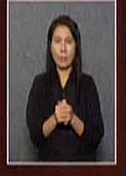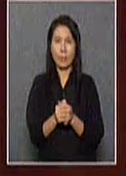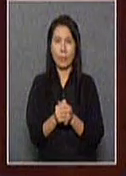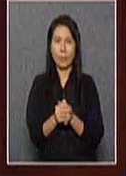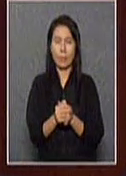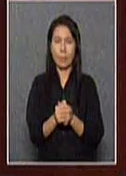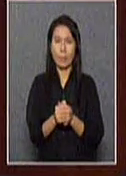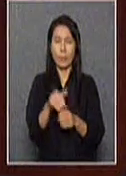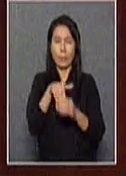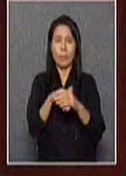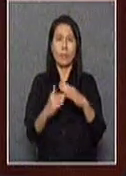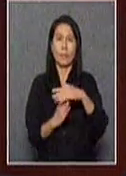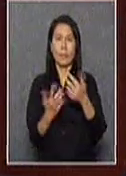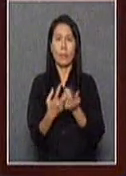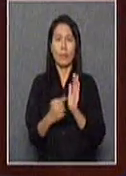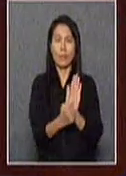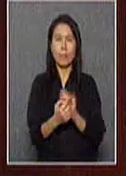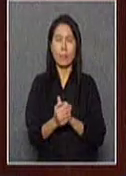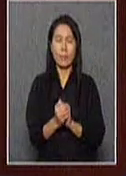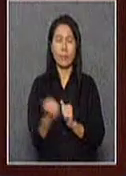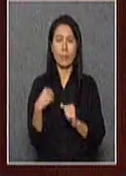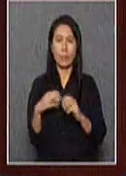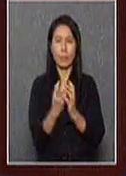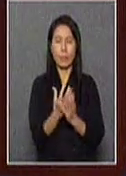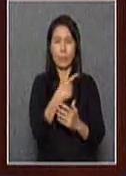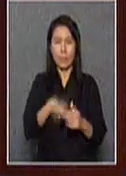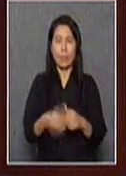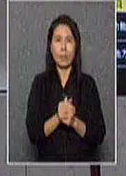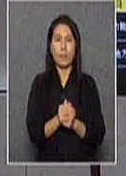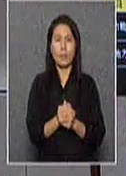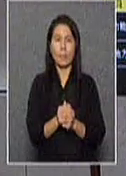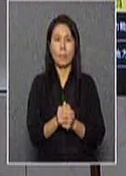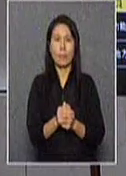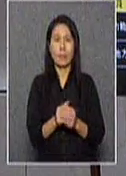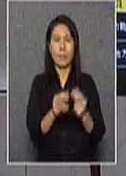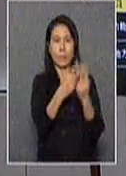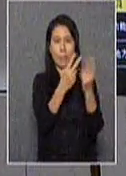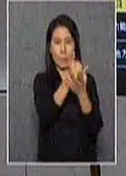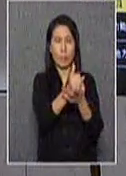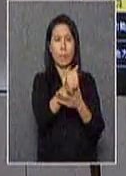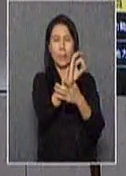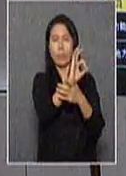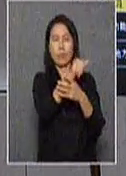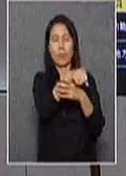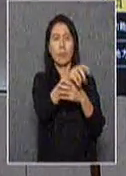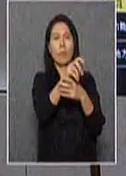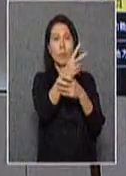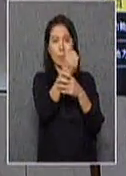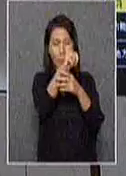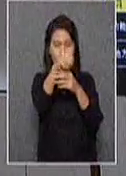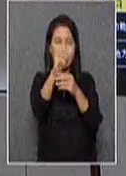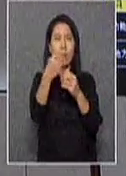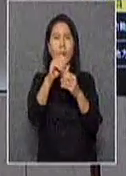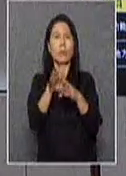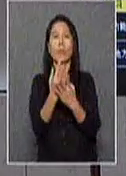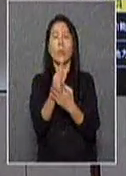停止表決顯示結果。功能團體選舉產生的議員，22位出席，冇人贊成，20位反對，冇人棄權。分區